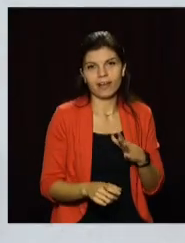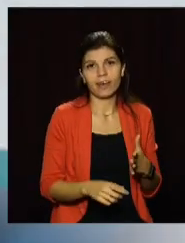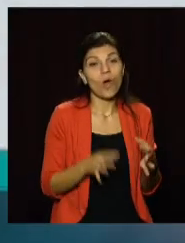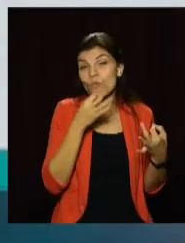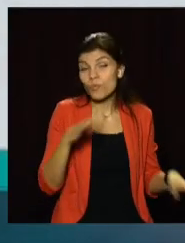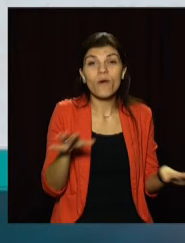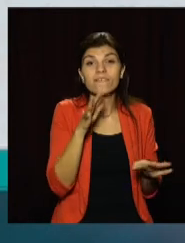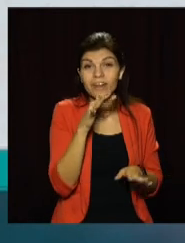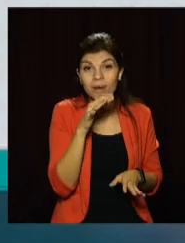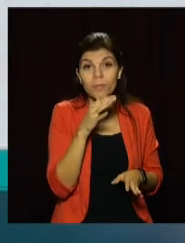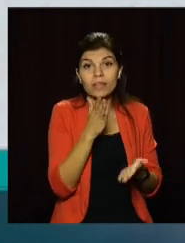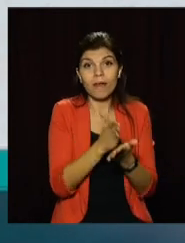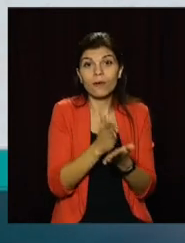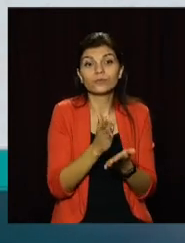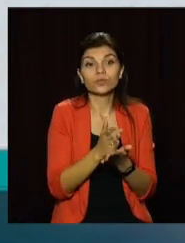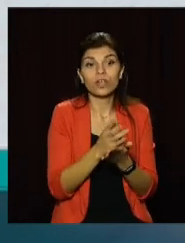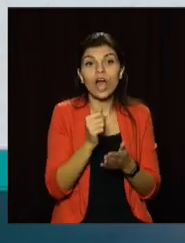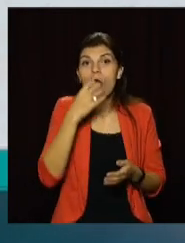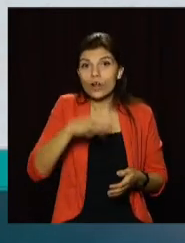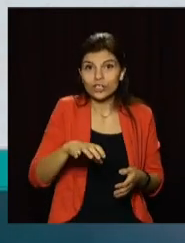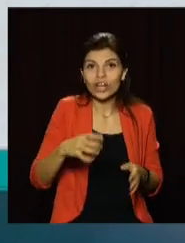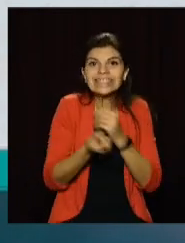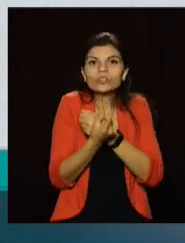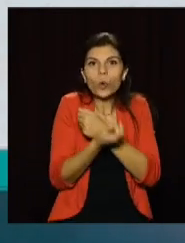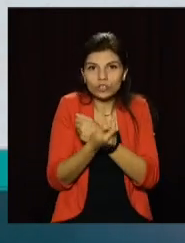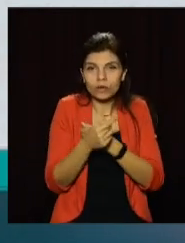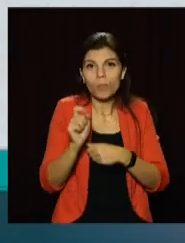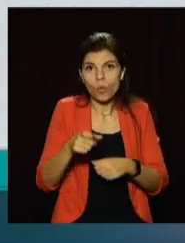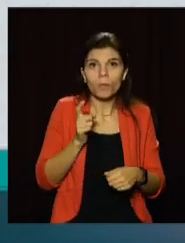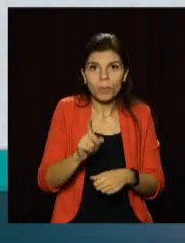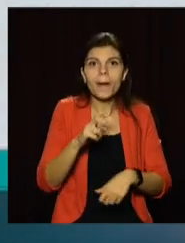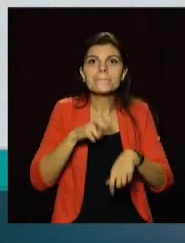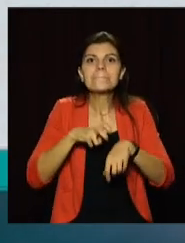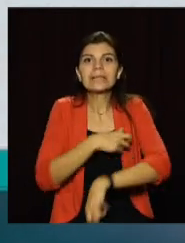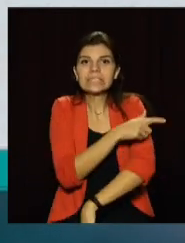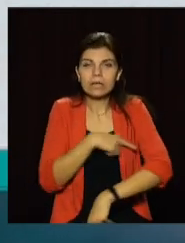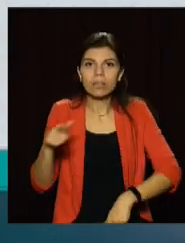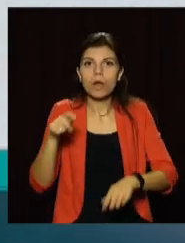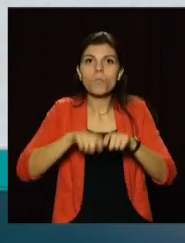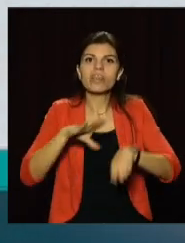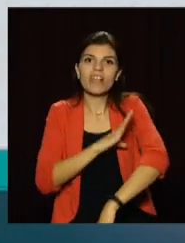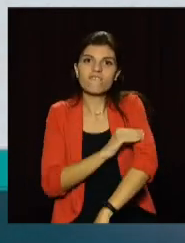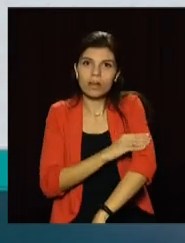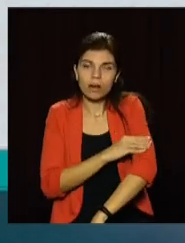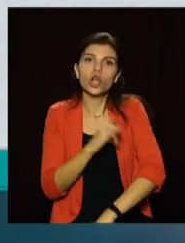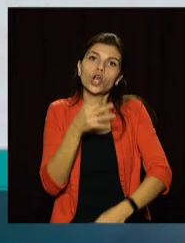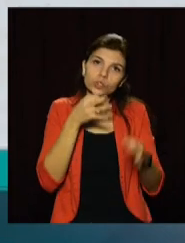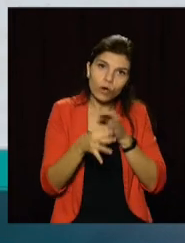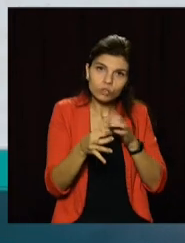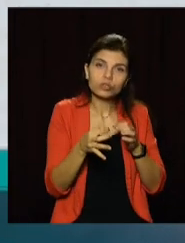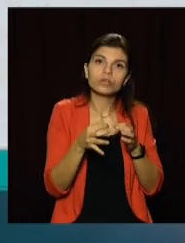любое время, находящиеся на горячем источнике, могут подойти к медсестре, она померит и давление и